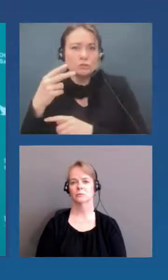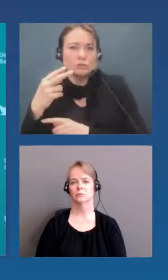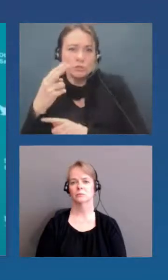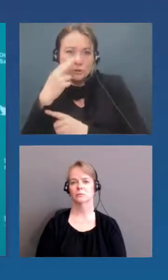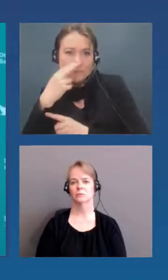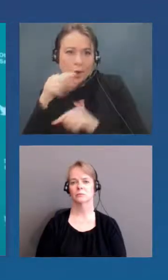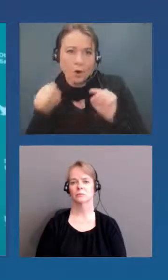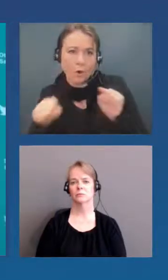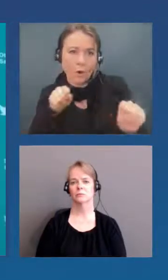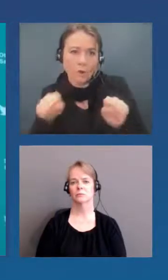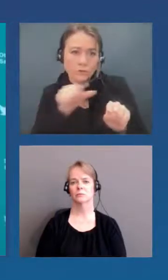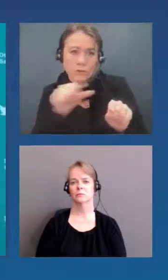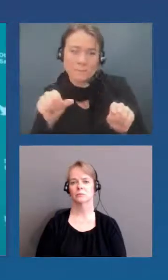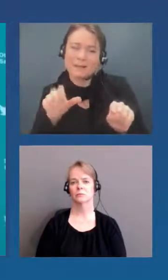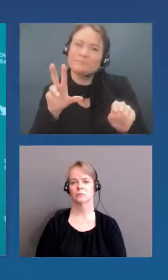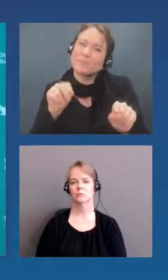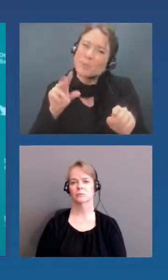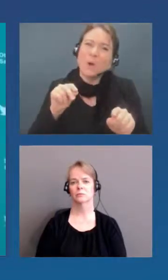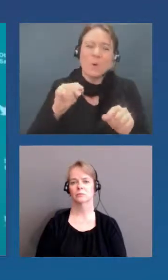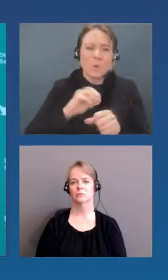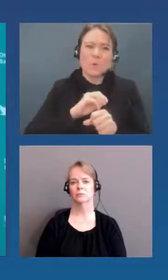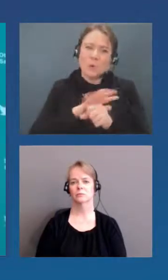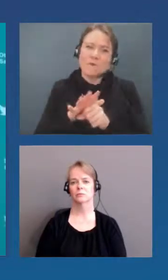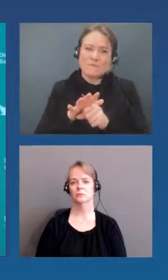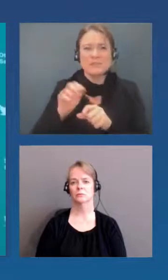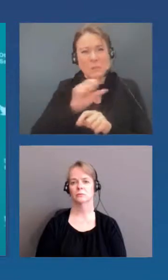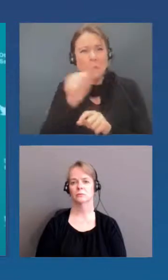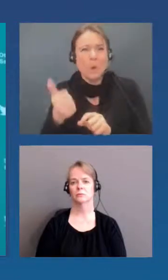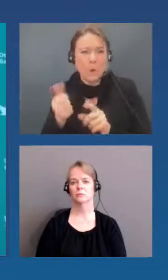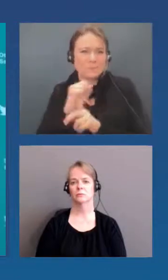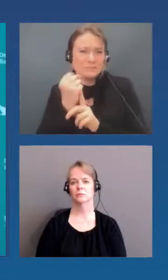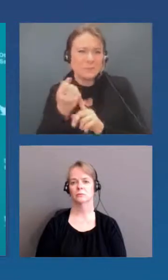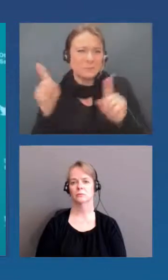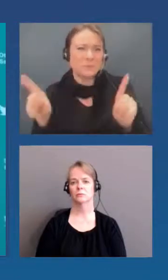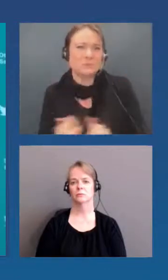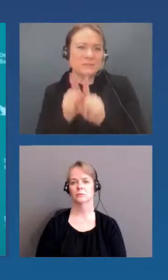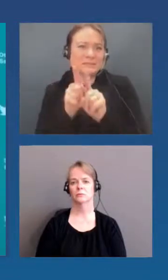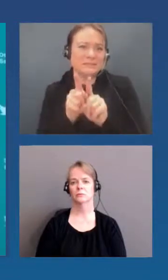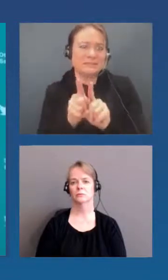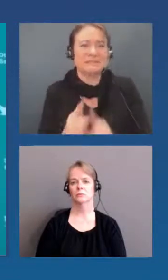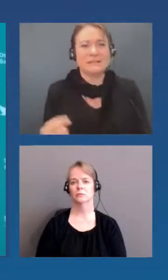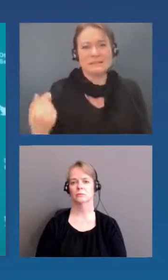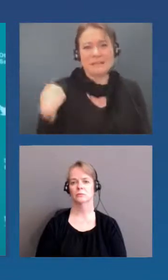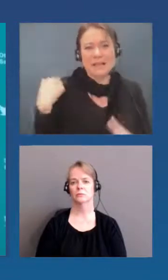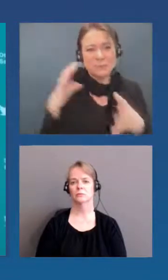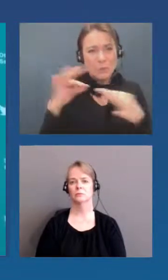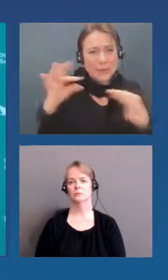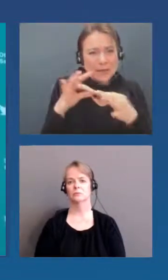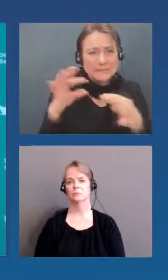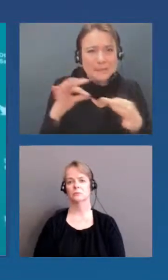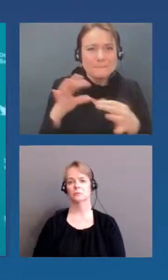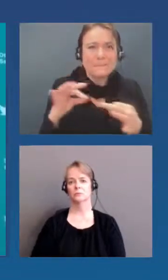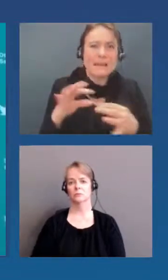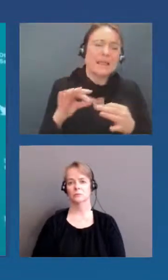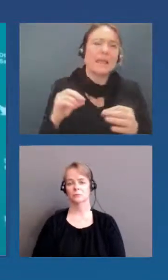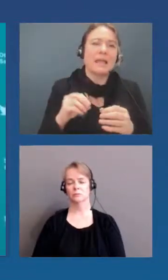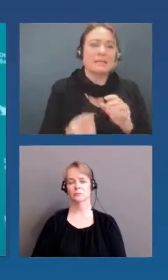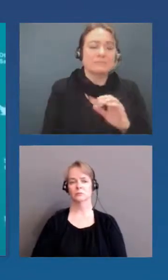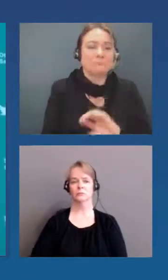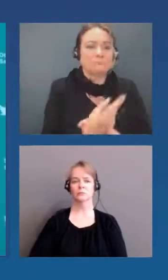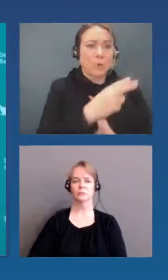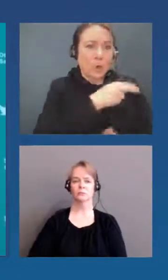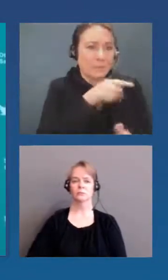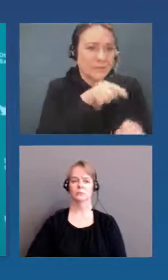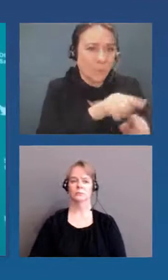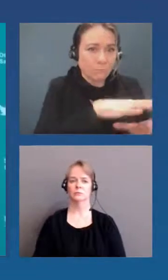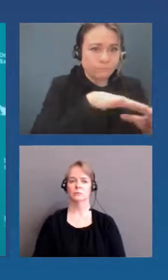COVID-19 dans beaucoup de différentes situations. On a mentionné aujourd'hui les éclosions dans les hôpitaux. Il y